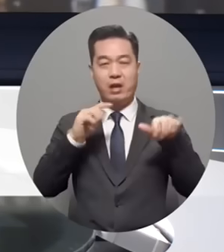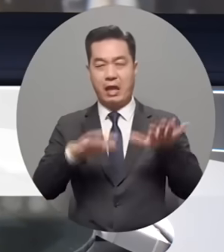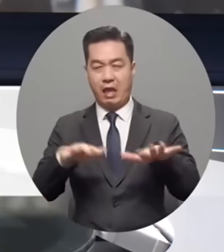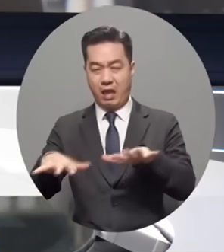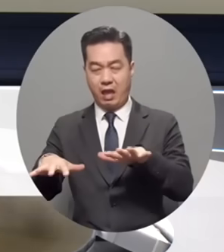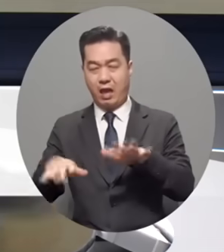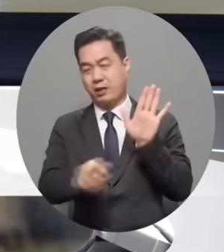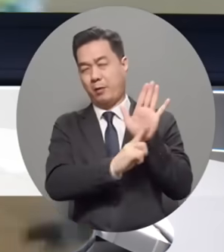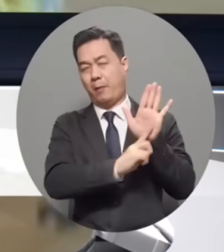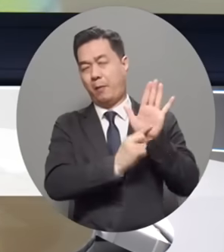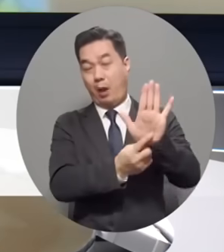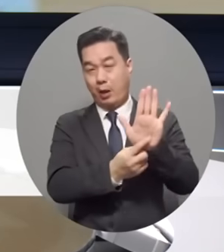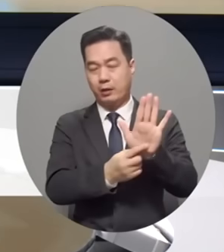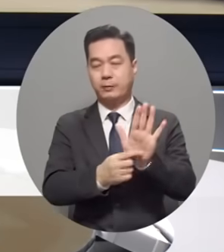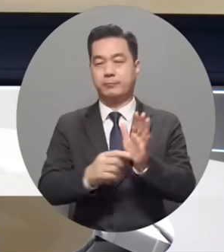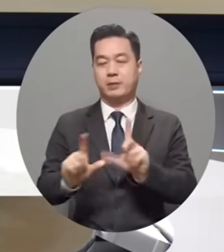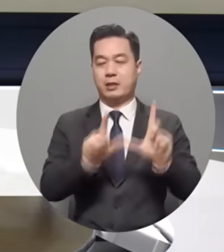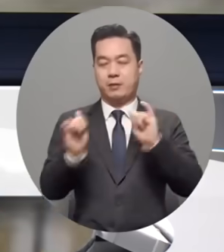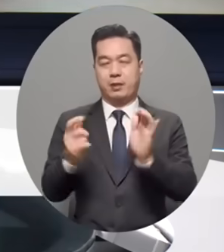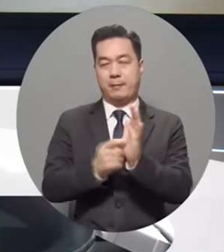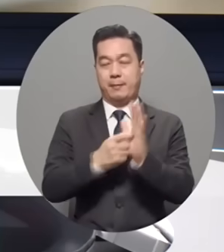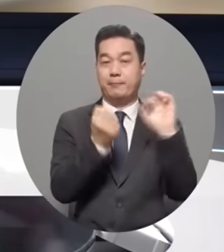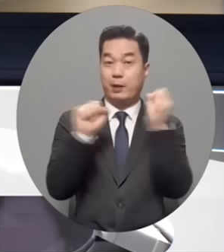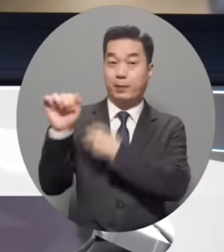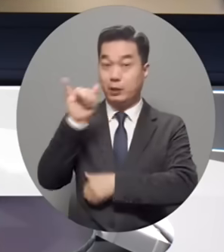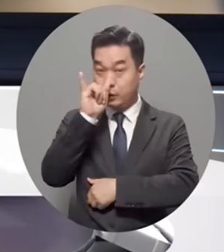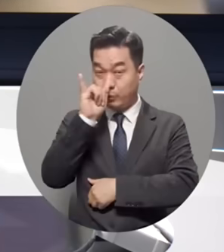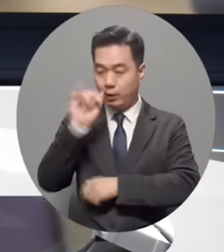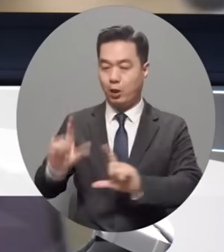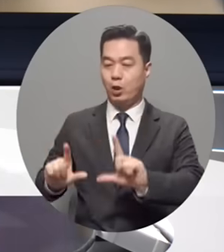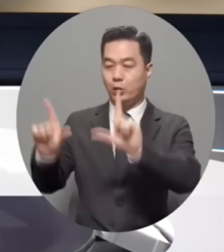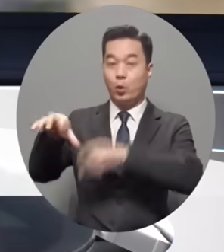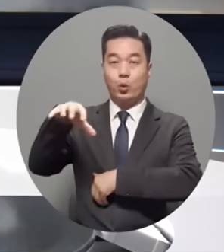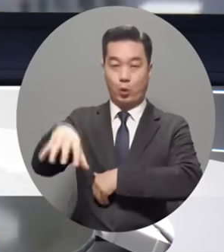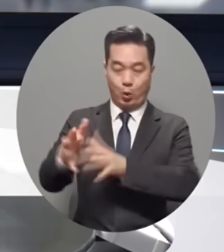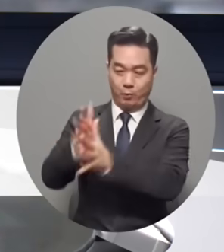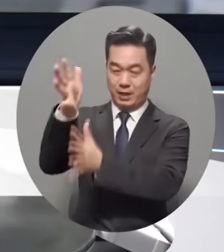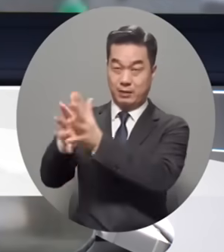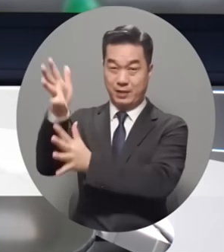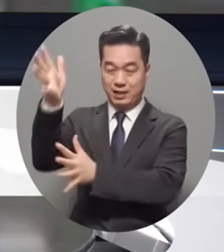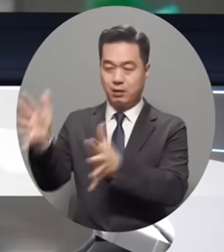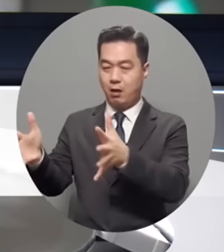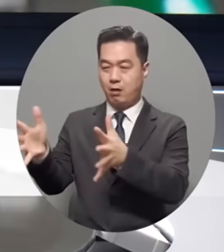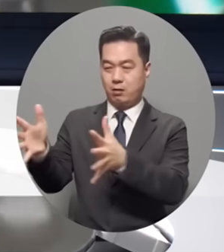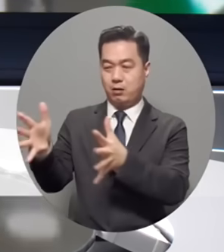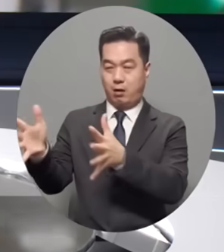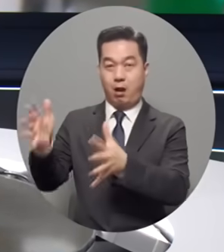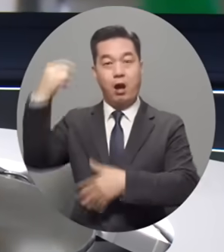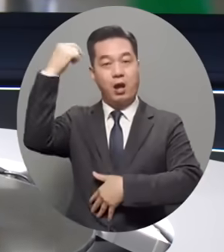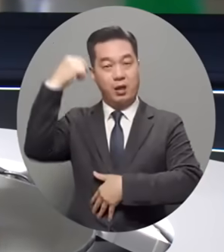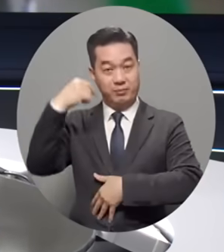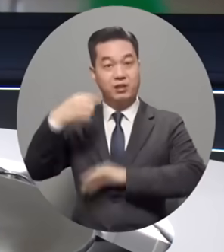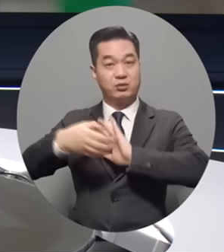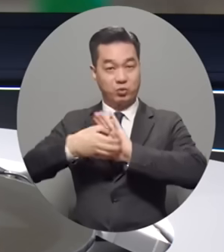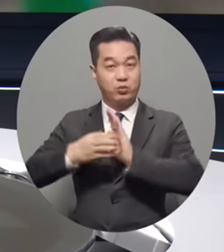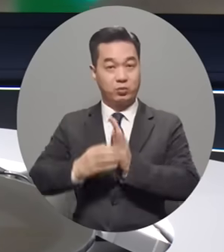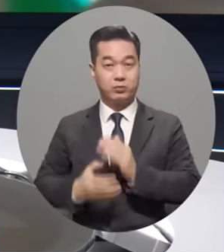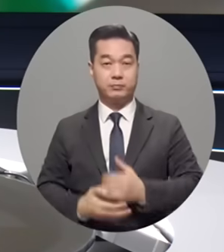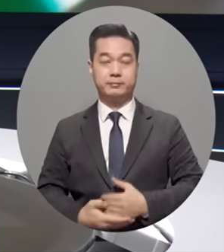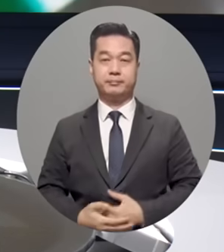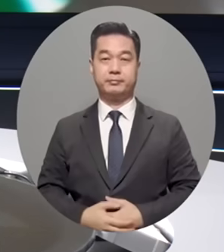긴급 대피했습니다. 반대편 해안 쪽에 있는 도쿄의 고층 빌딩에서도 흔들림이 감지됐습니다. 전재홍 기자가